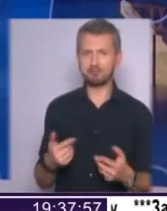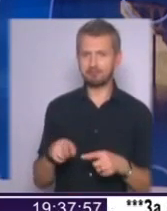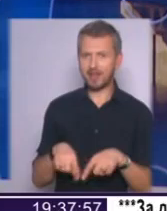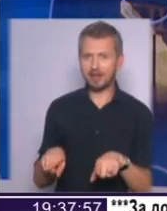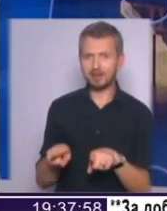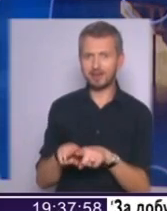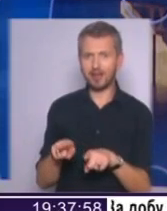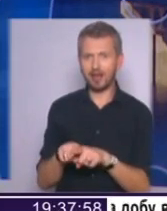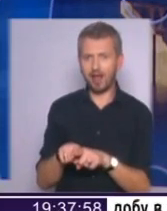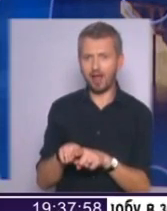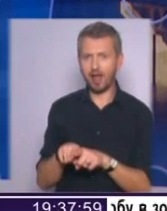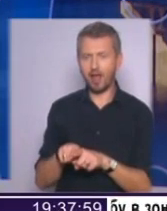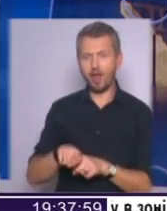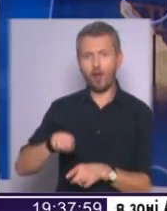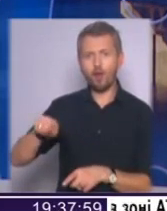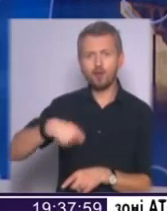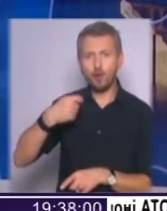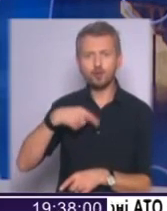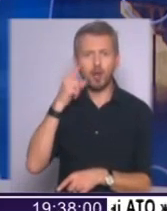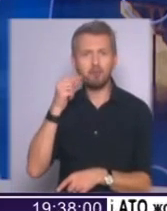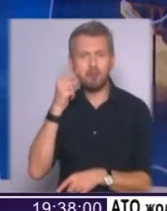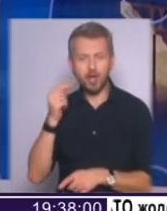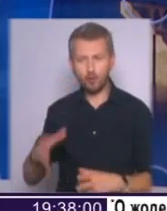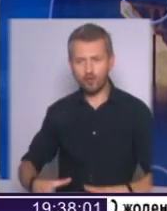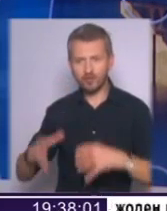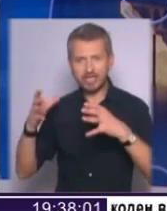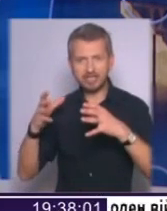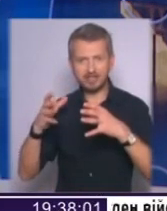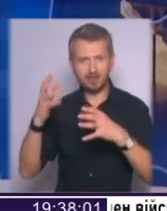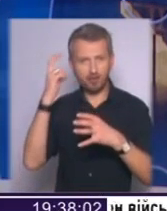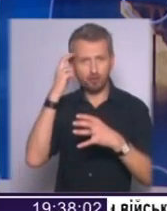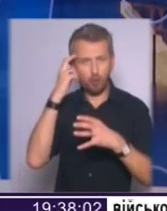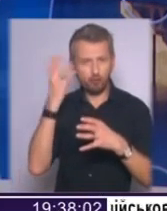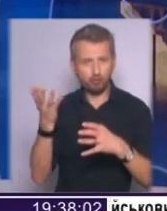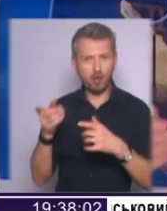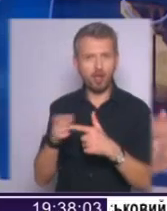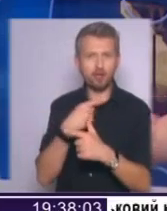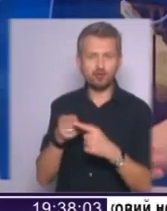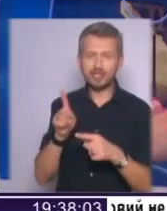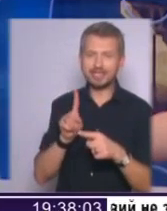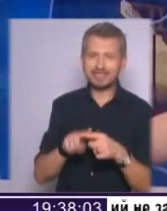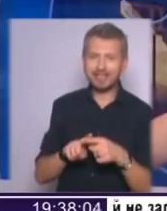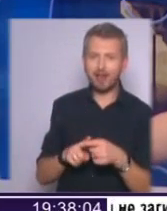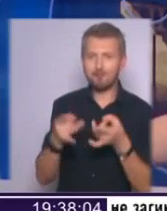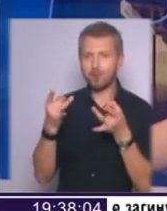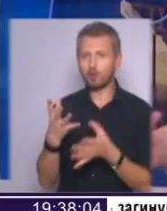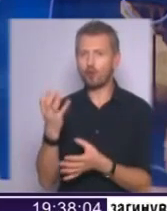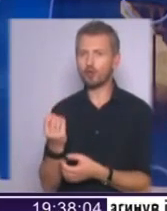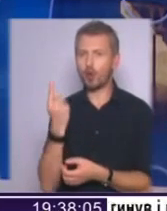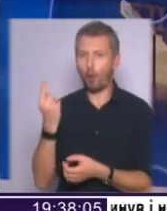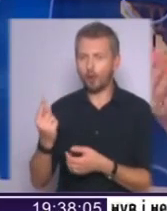собі ложка меду у діжці дьогтю для України, чи це просто ще один